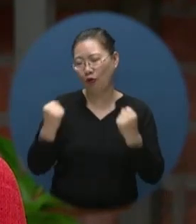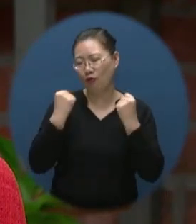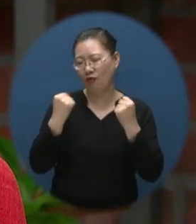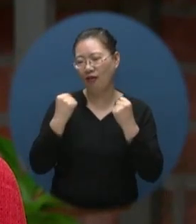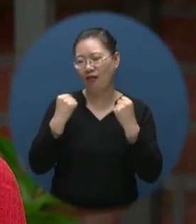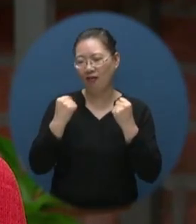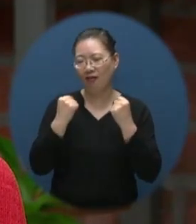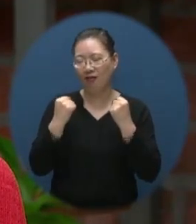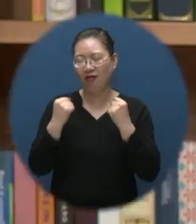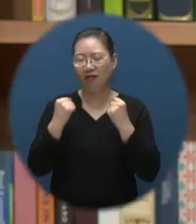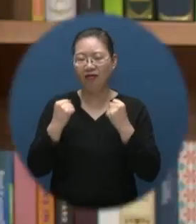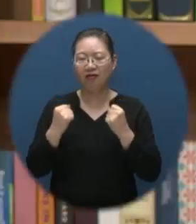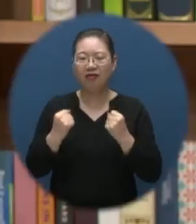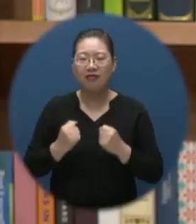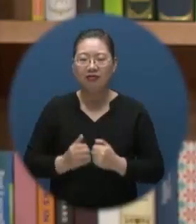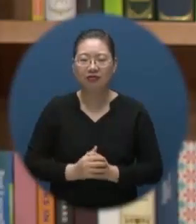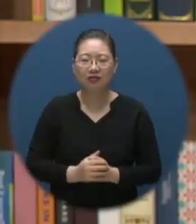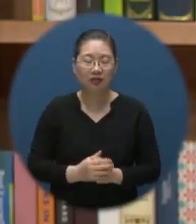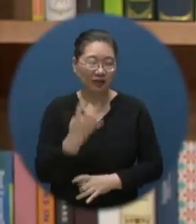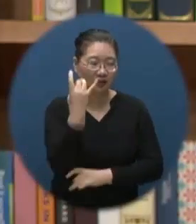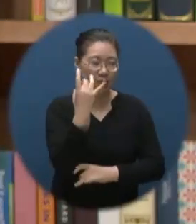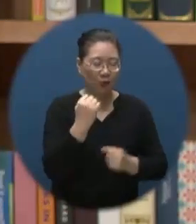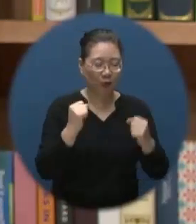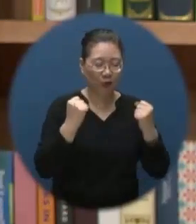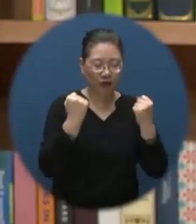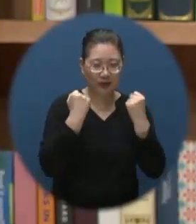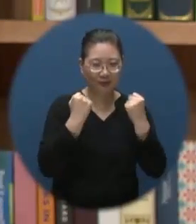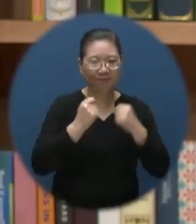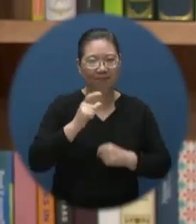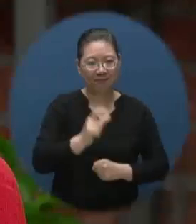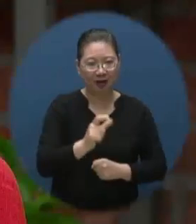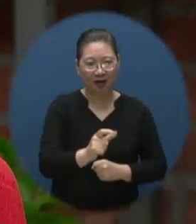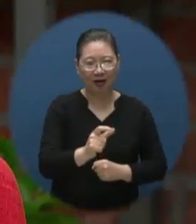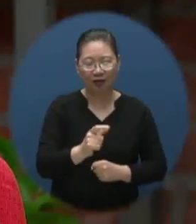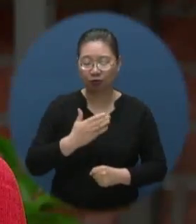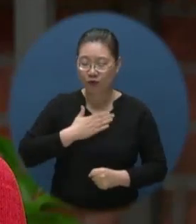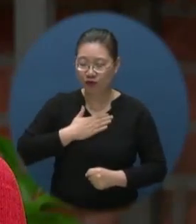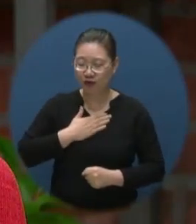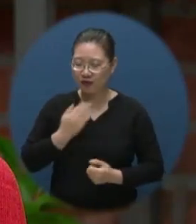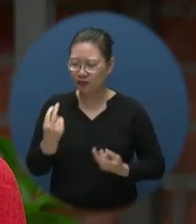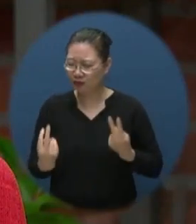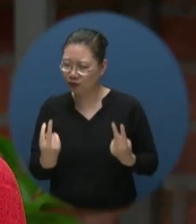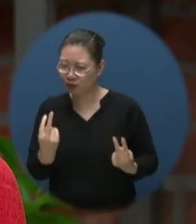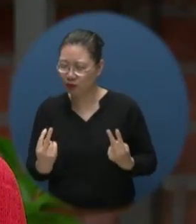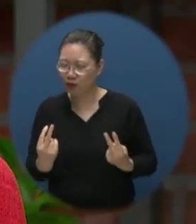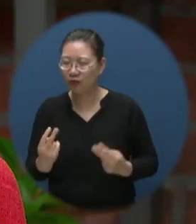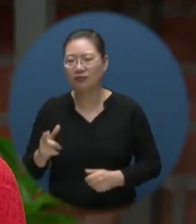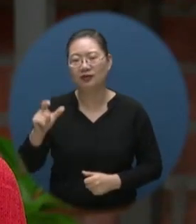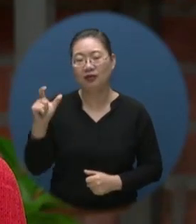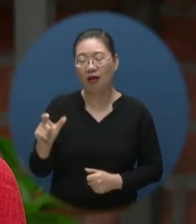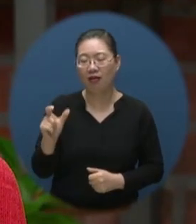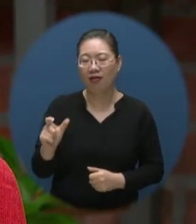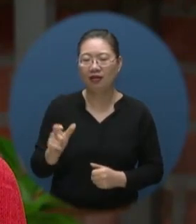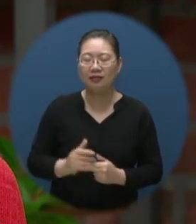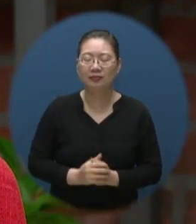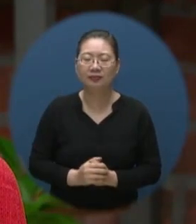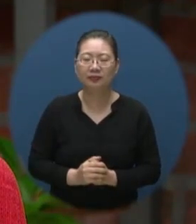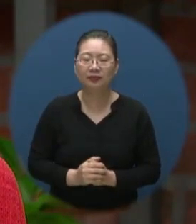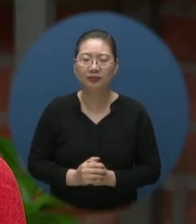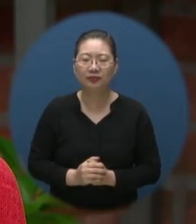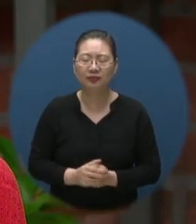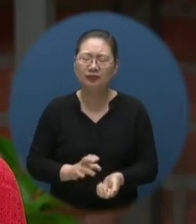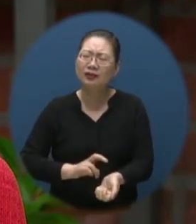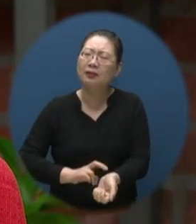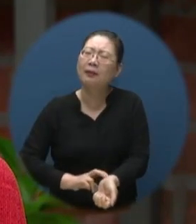건강합니다. 그리고 기초 체력이 있는. 예, 체력이 아주 우리보다는 아주 강하고요. 그